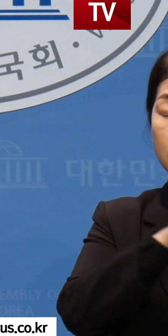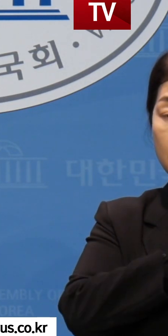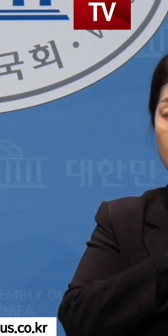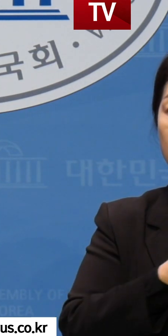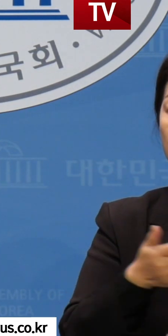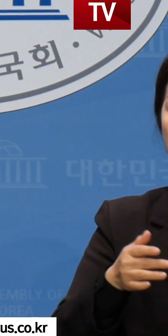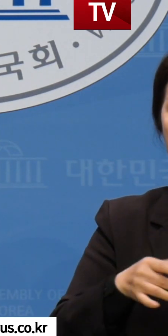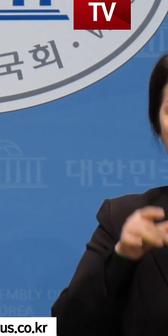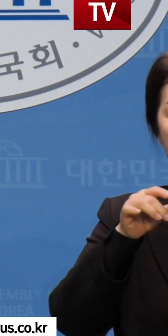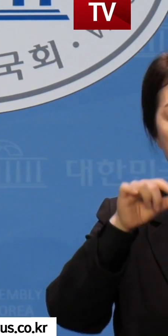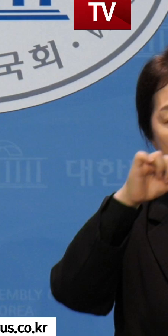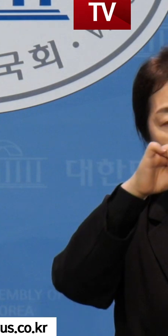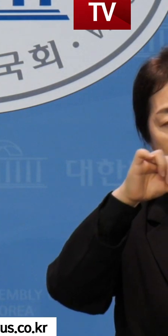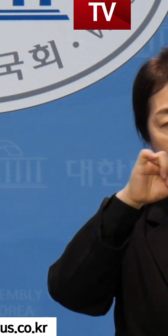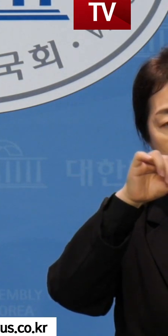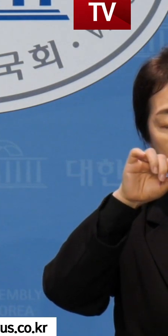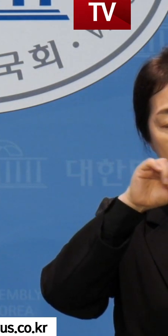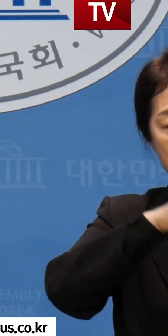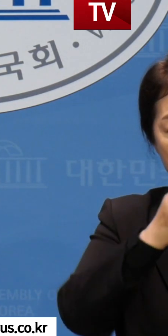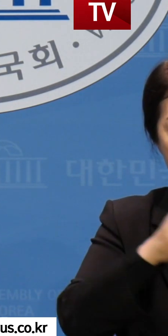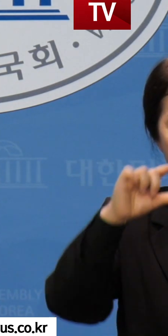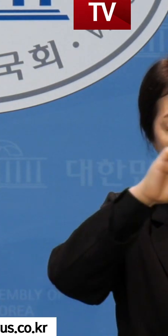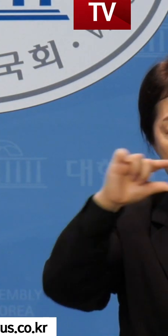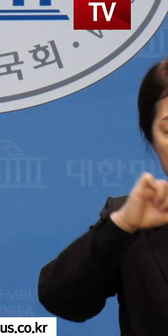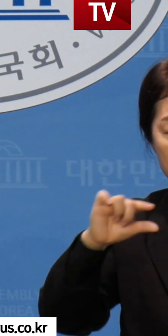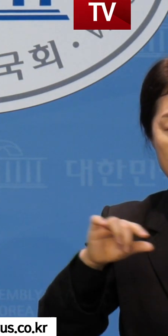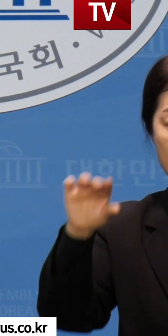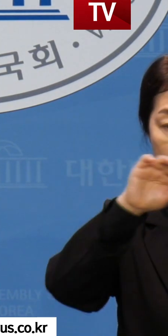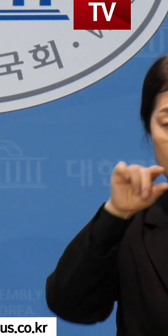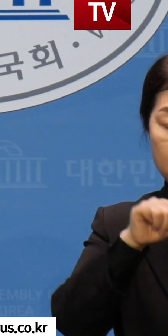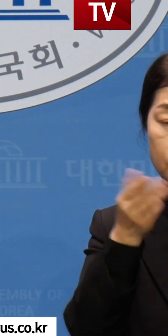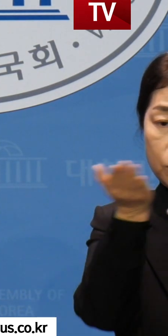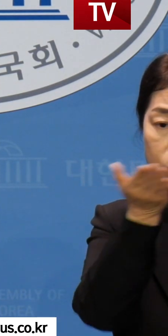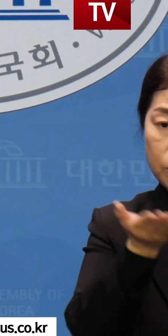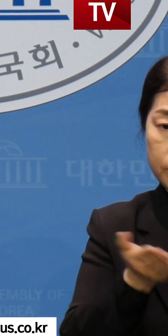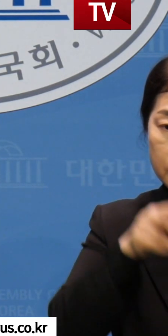의원님들이 부분 부분 나눠서 읽을 것입니다.